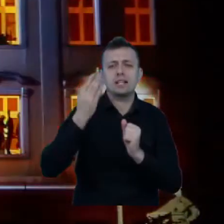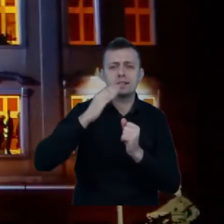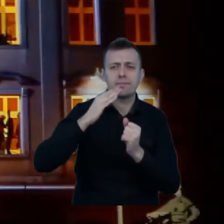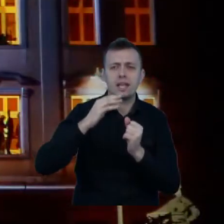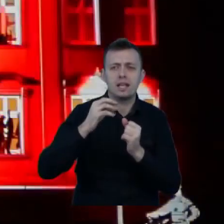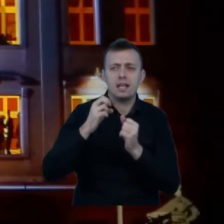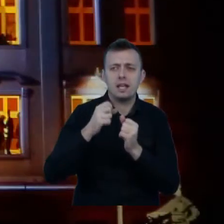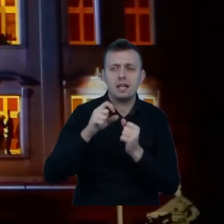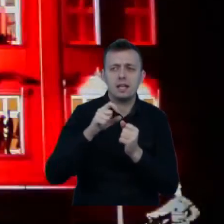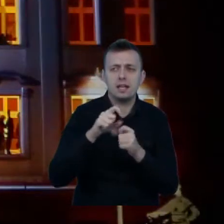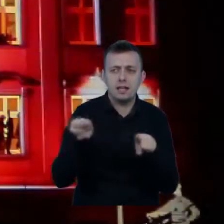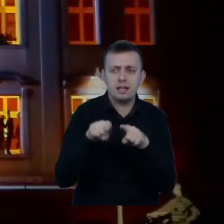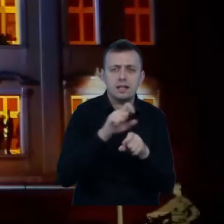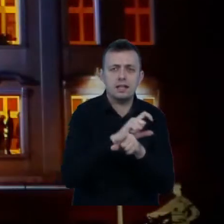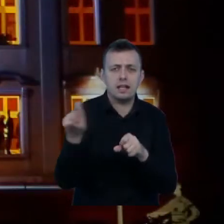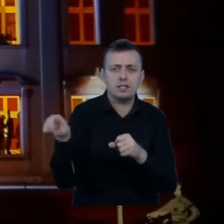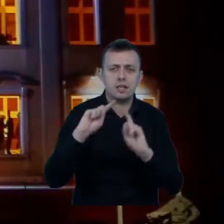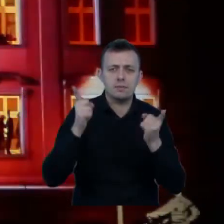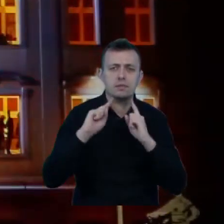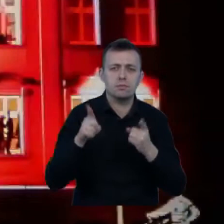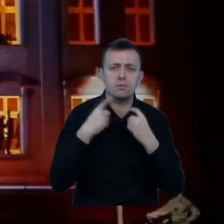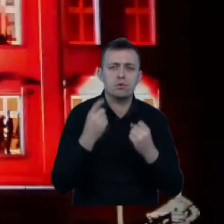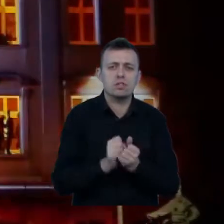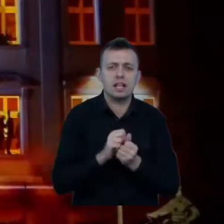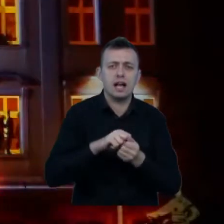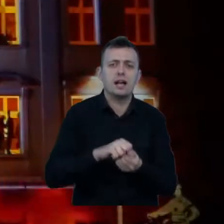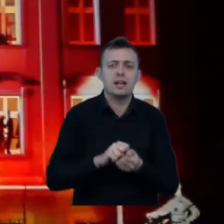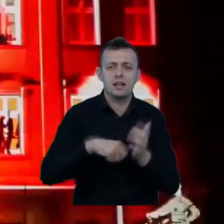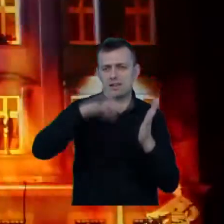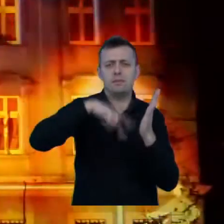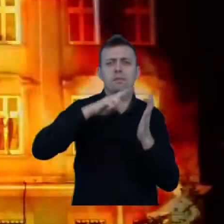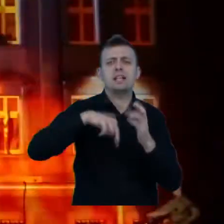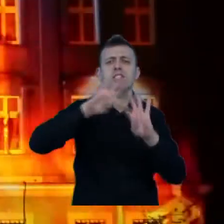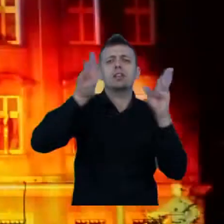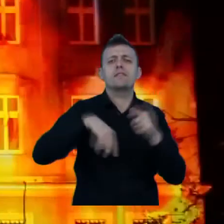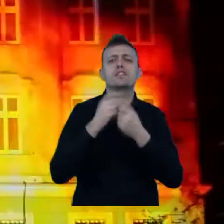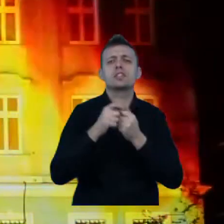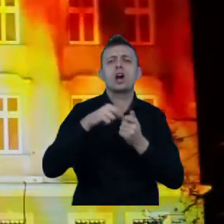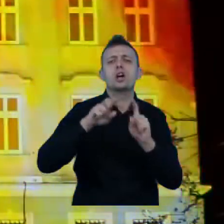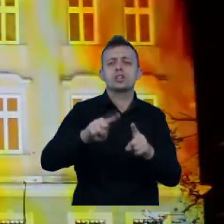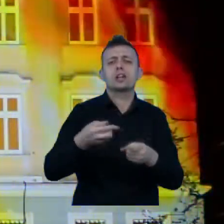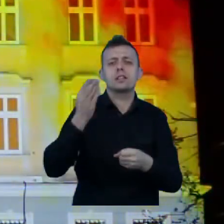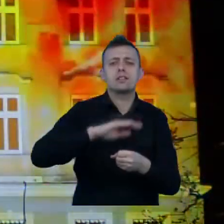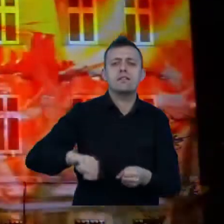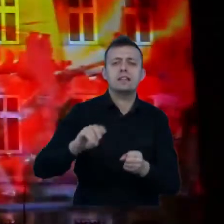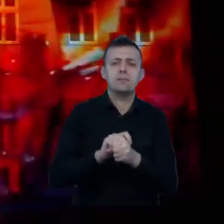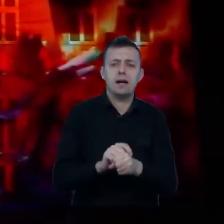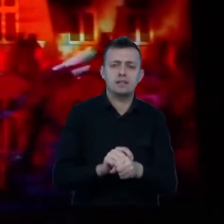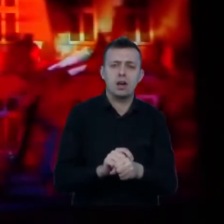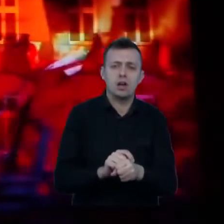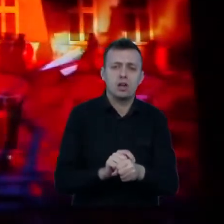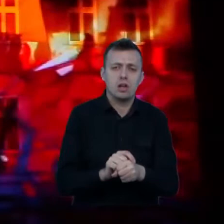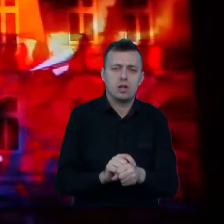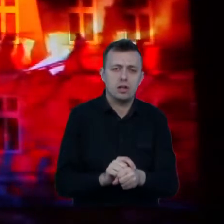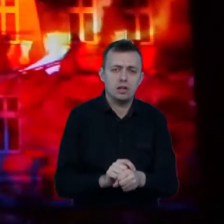show. Cała projekcja odbywać się będzie w synchronizacji z muzyką, stanowiącą niezbędne uzupełnienie warstwy plastycznej.